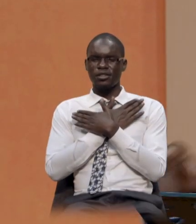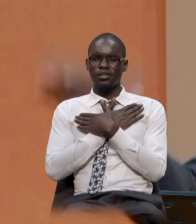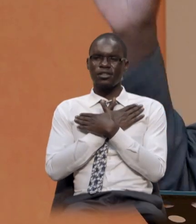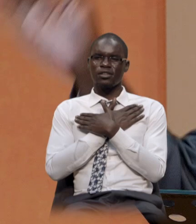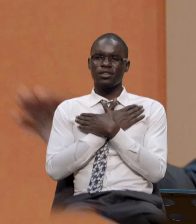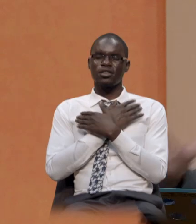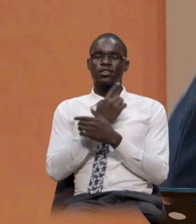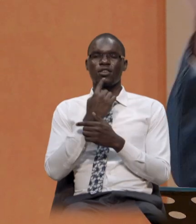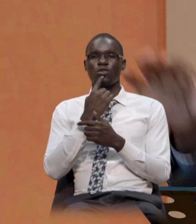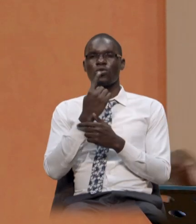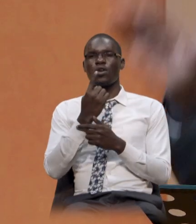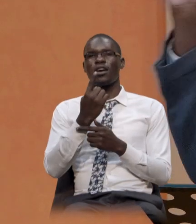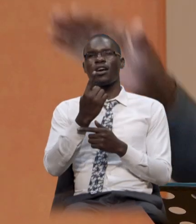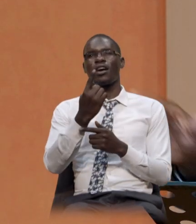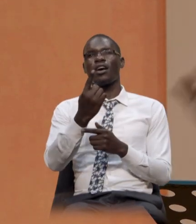Rafiki